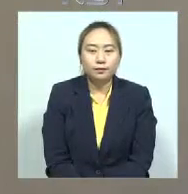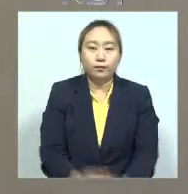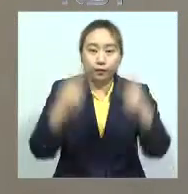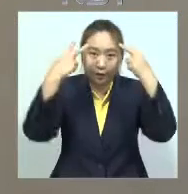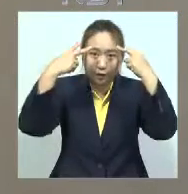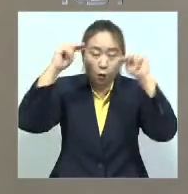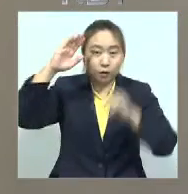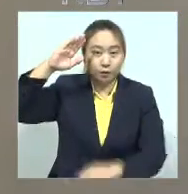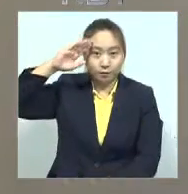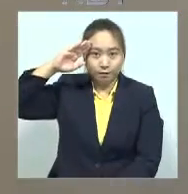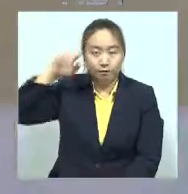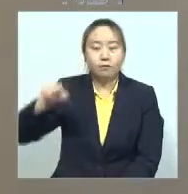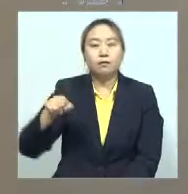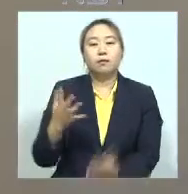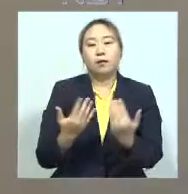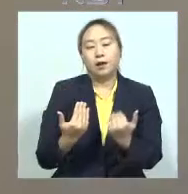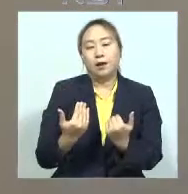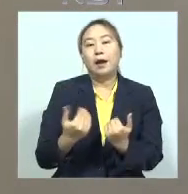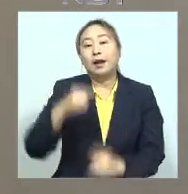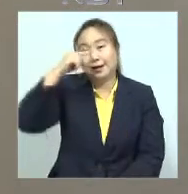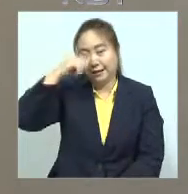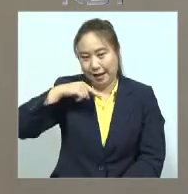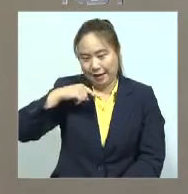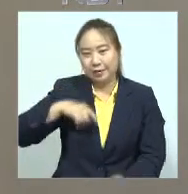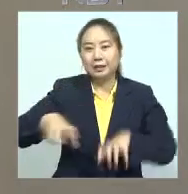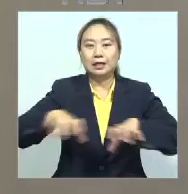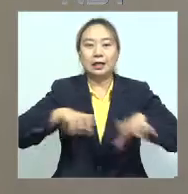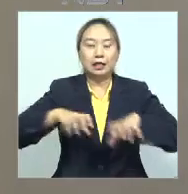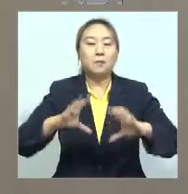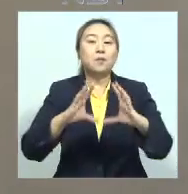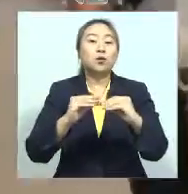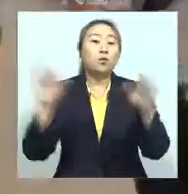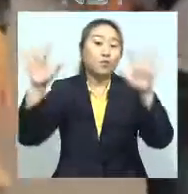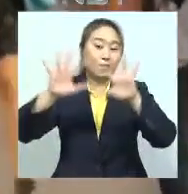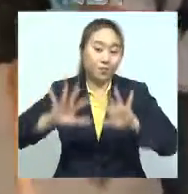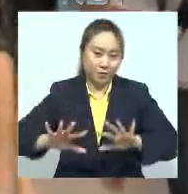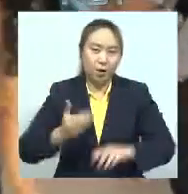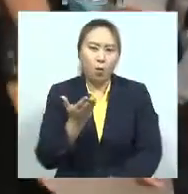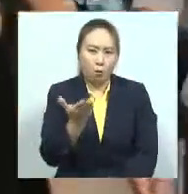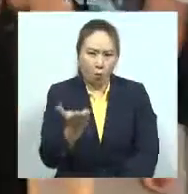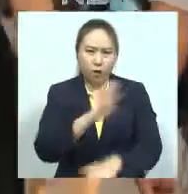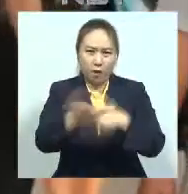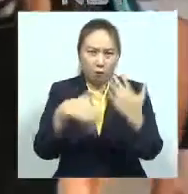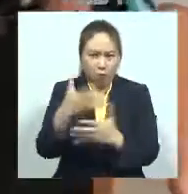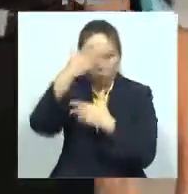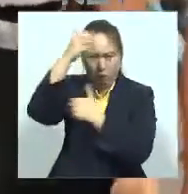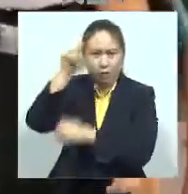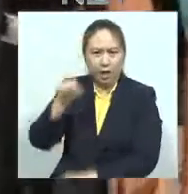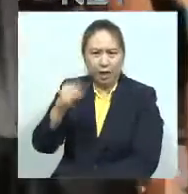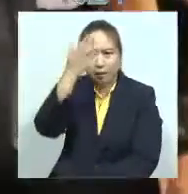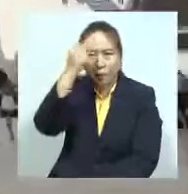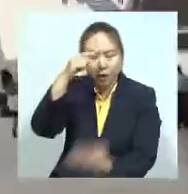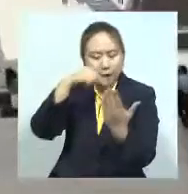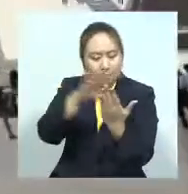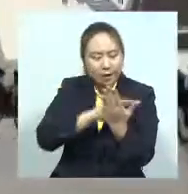พลเอกประยุทธ์จันทร์โอชานายกรัฐมนตรีในฐานะที่ประเทศไทยเป็นเจ้าภาพจัดการประชุมอาเซียนขอให้ทุกคนให้ความสำคัญและสนใจเพราะว่าเป็นอนาคต